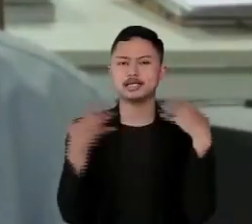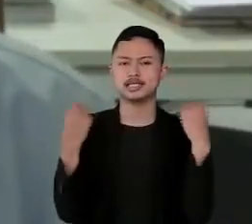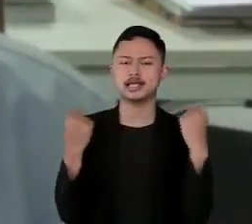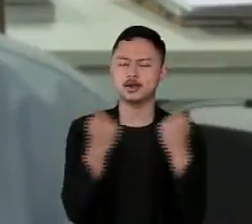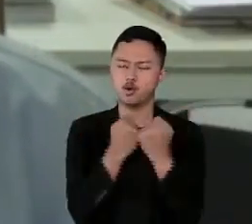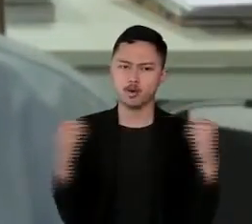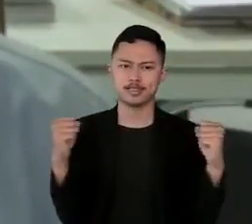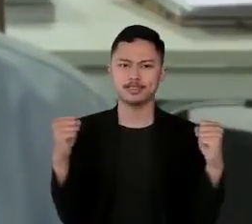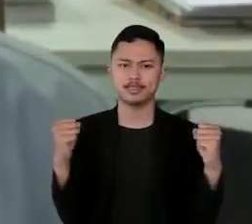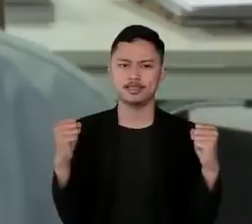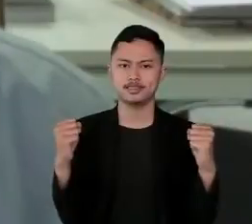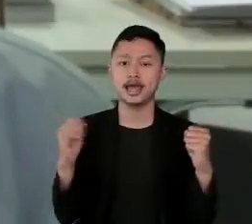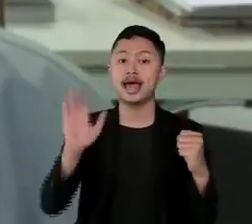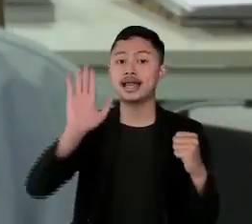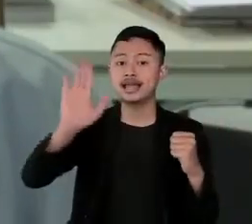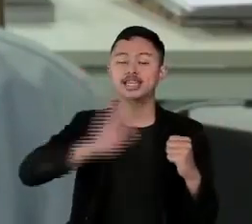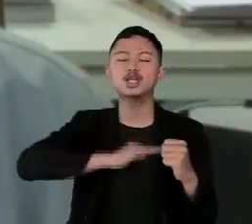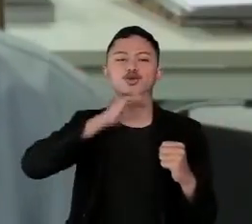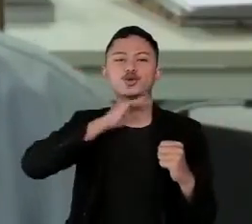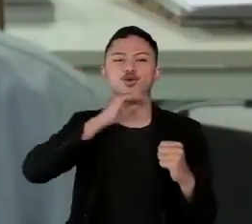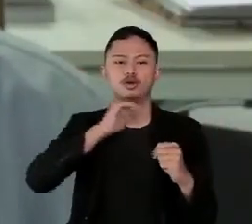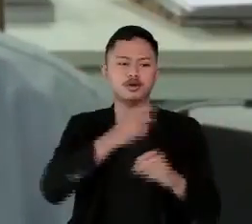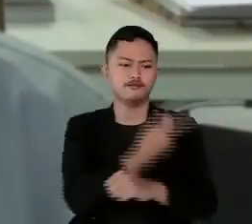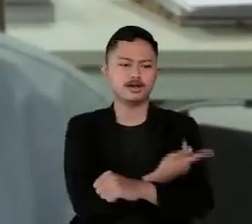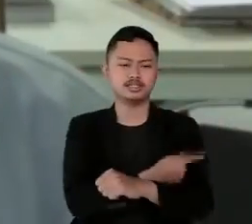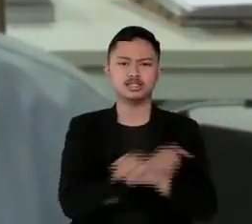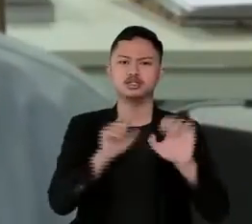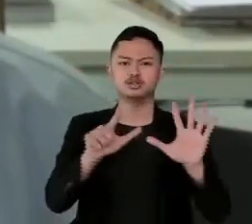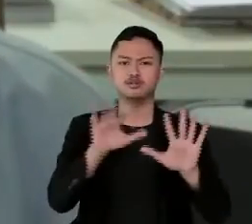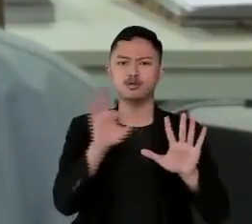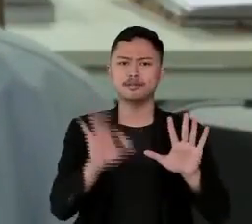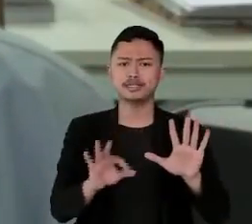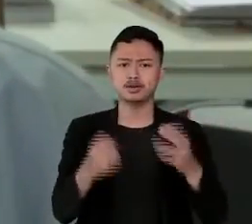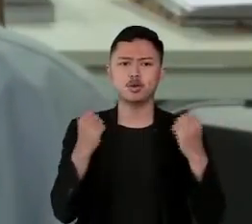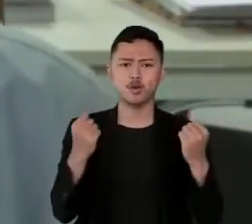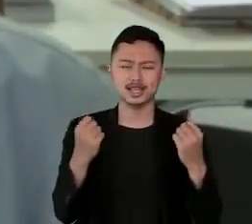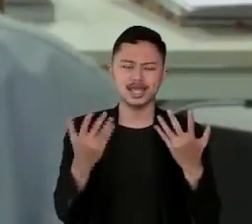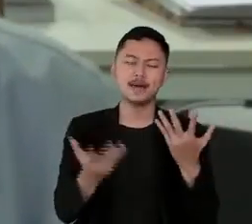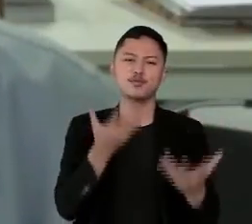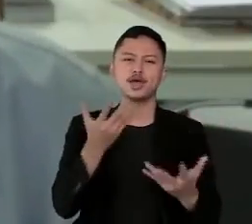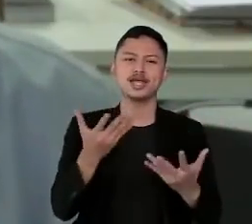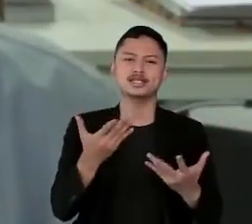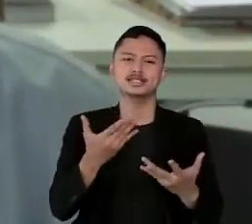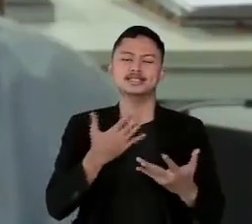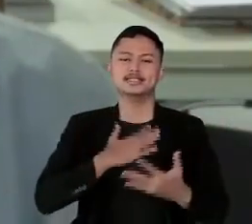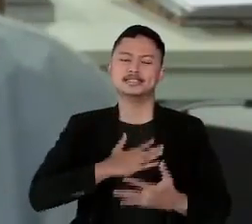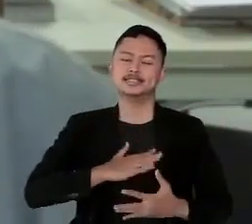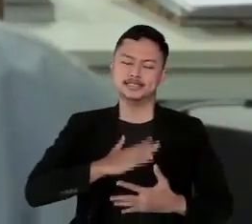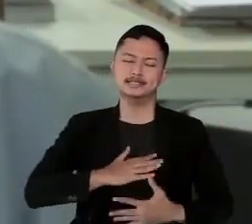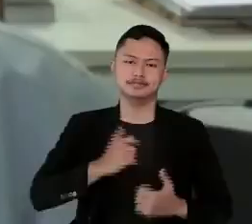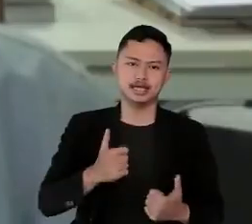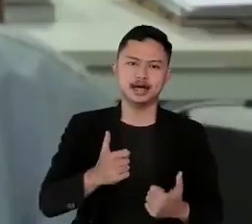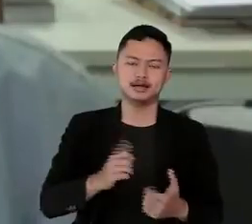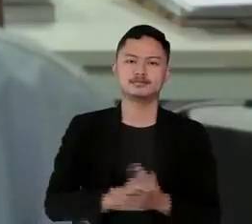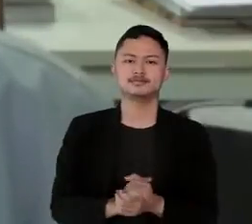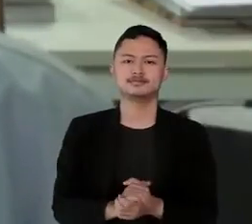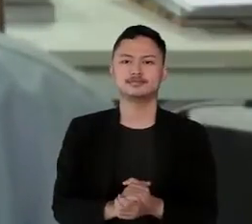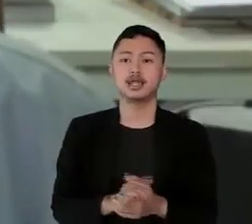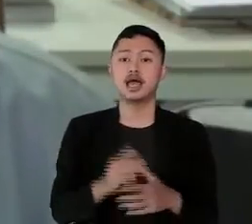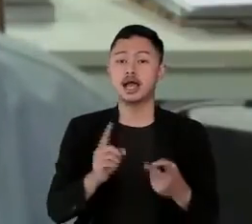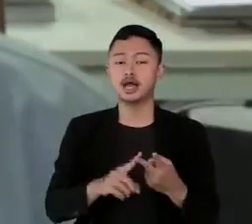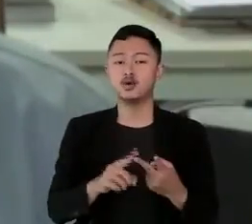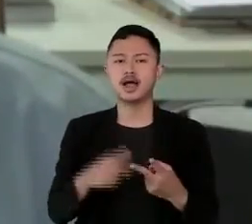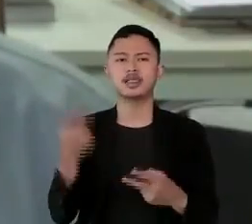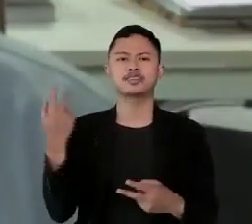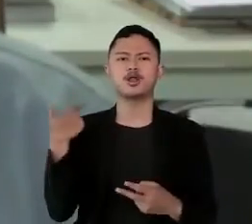sampai vaksinasi di atas hidup dan yang kedua Mengapa namanya menyediakan diri atau bersedia